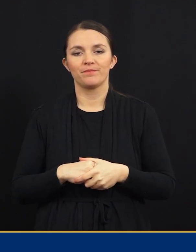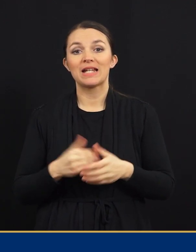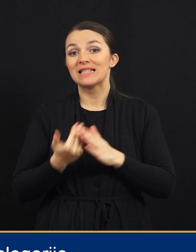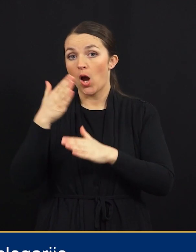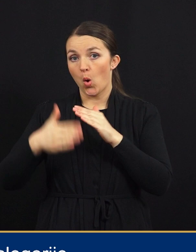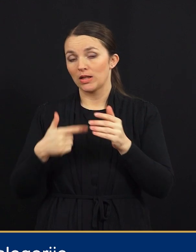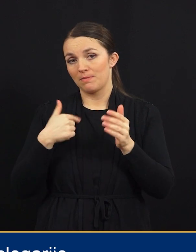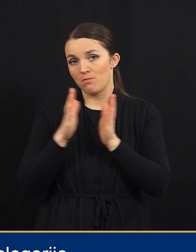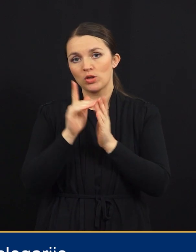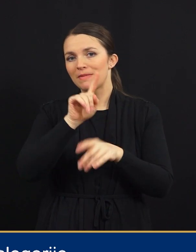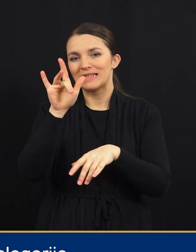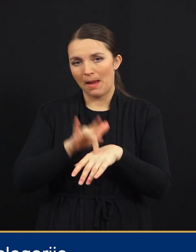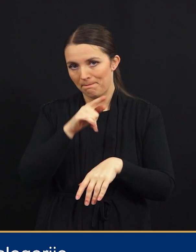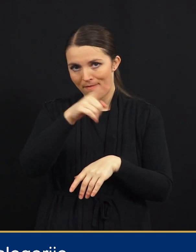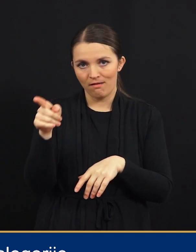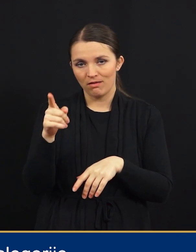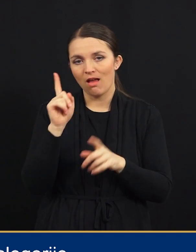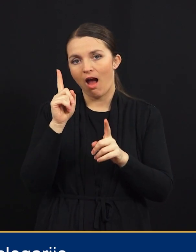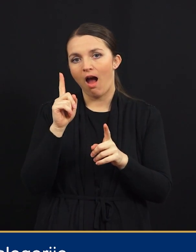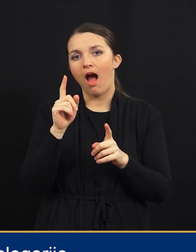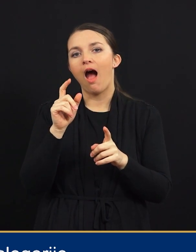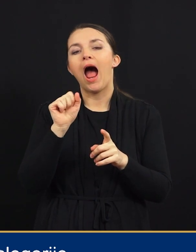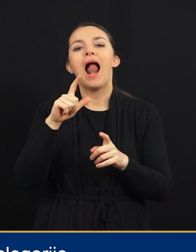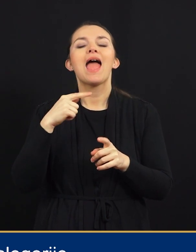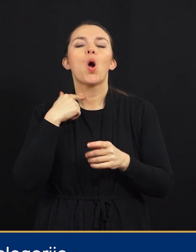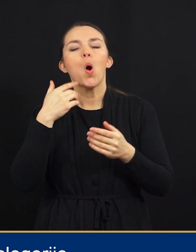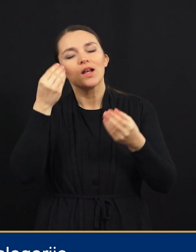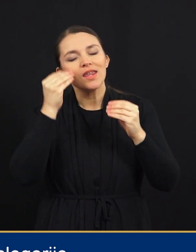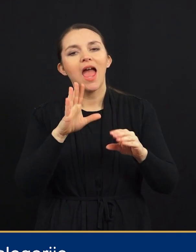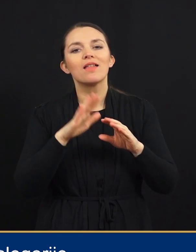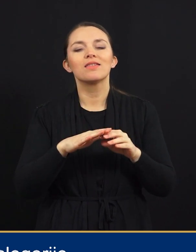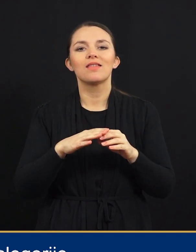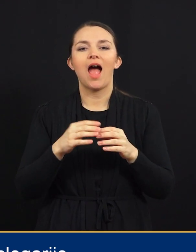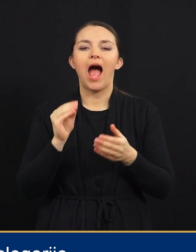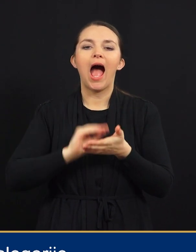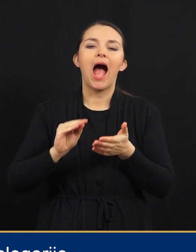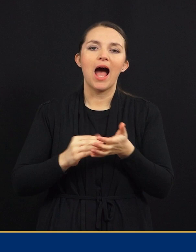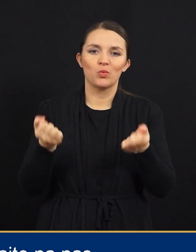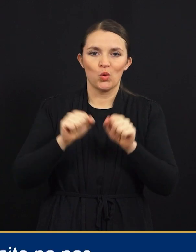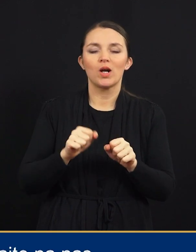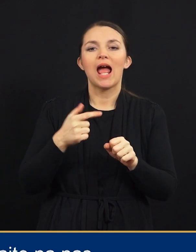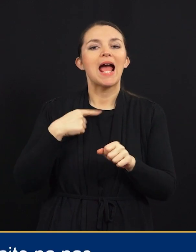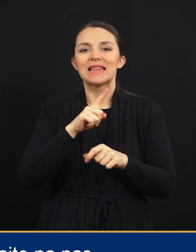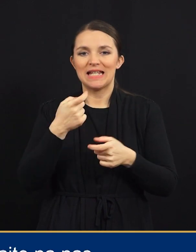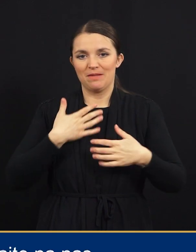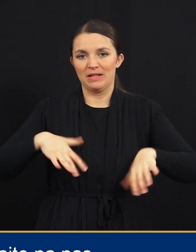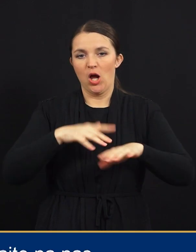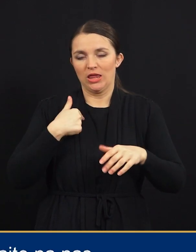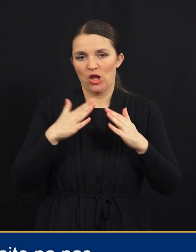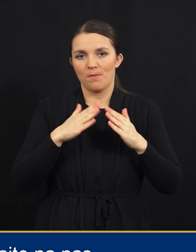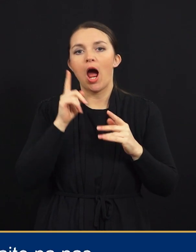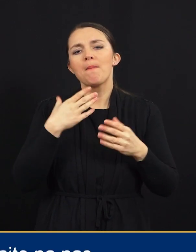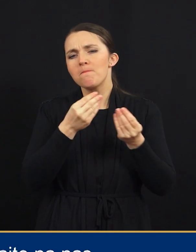Za konec mi prosim ne zamerite alegorije na kantavtorja, ki ni iz naših logov, smo ga pa mnogi imeli radi.